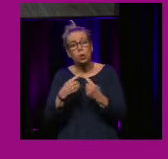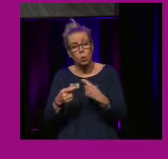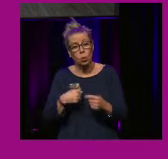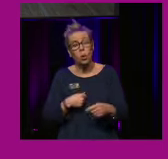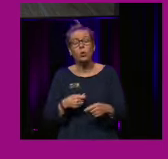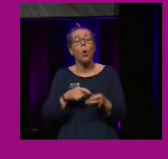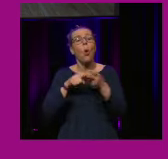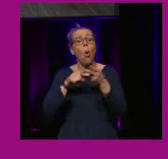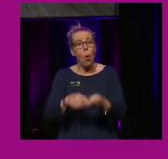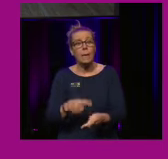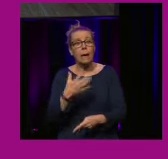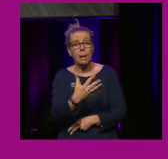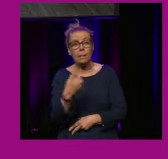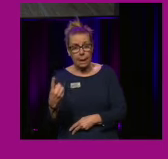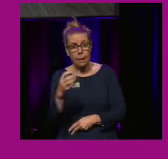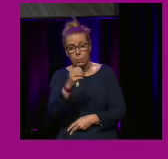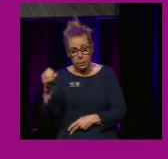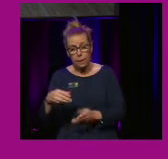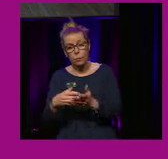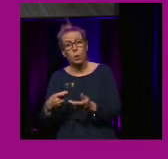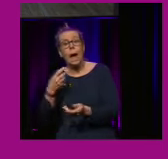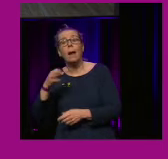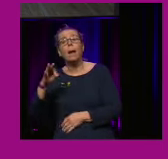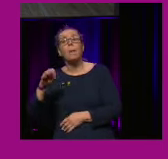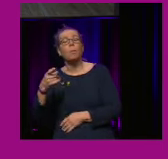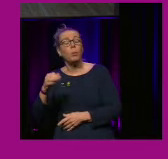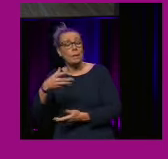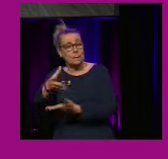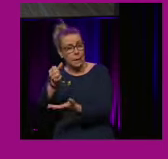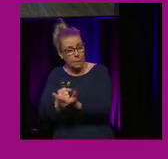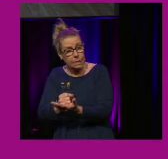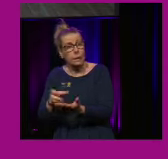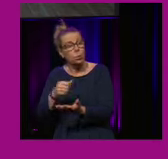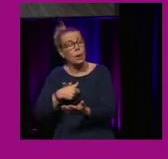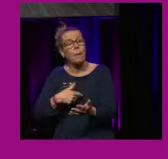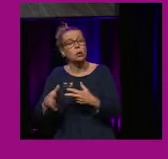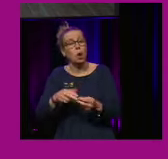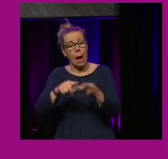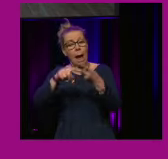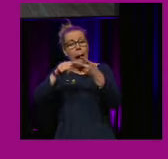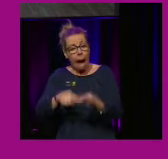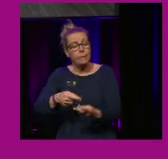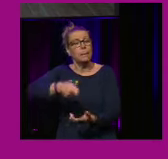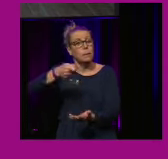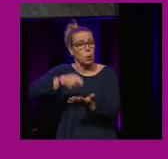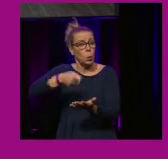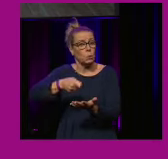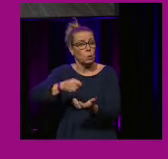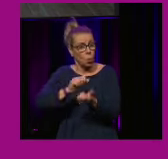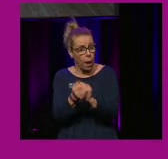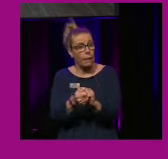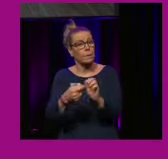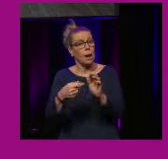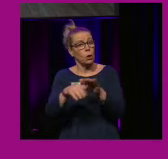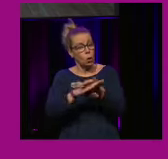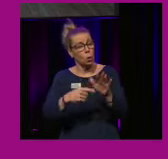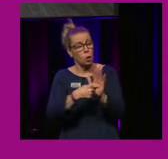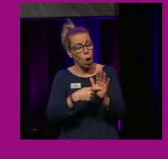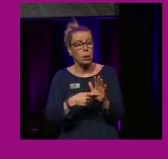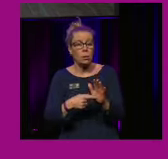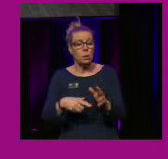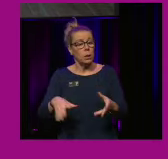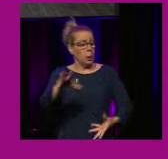riksdagen från det här populistiska partiet, så kan man ta ett andra beslut om att ändra på grundlagen. Detta tar ungefär 14